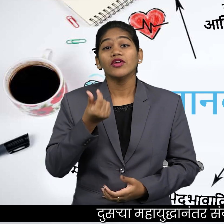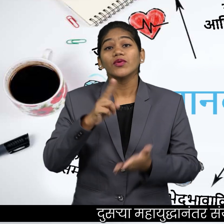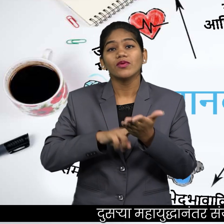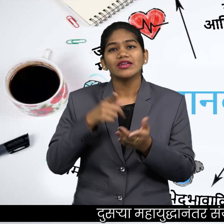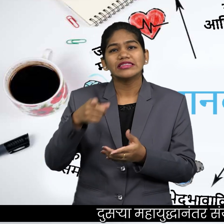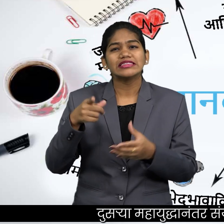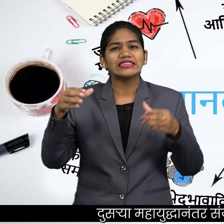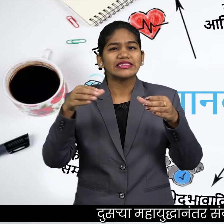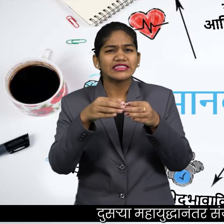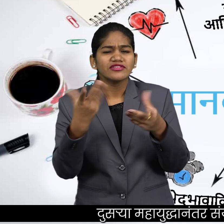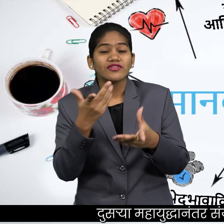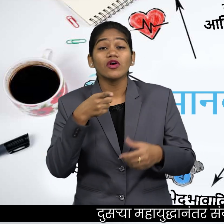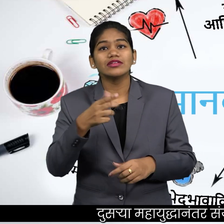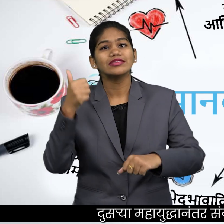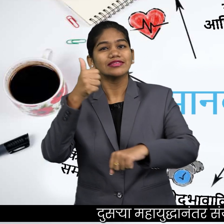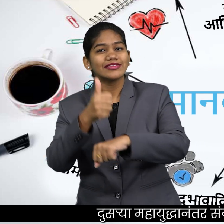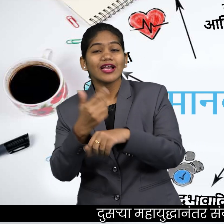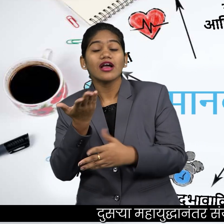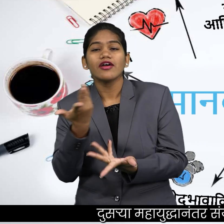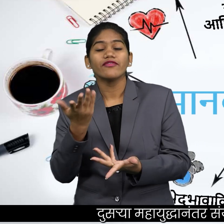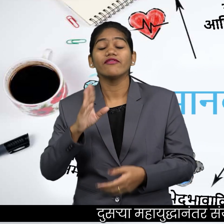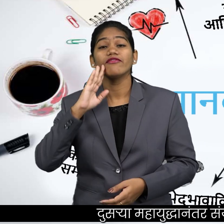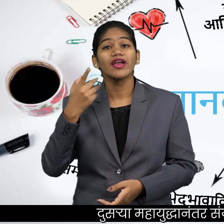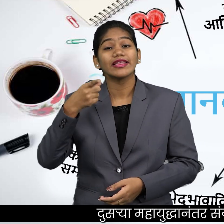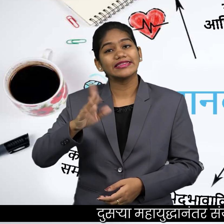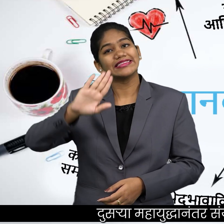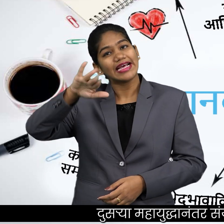दुसऱ्या महायुद्धानंतर संयुक्त राष्ट्रांची स्थापना